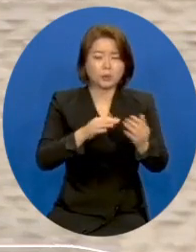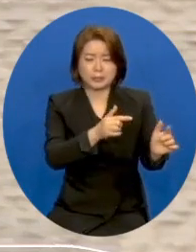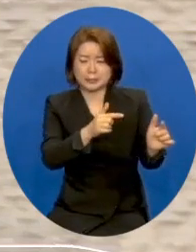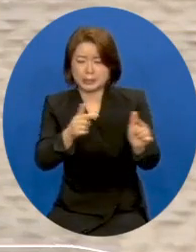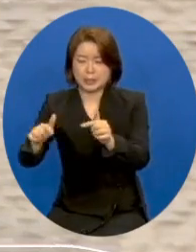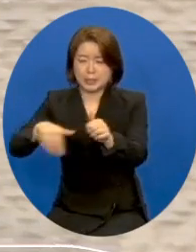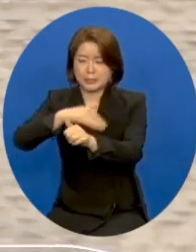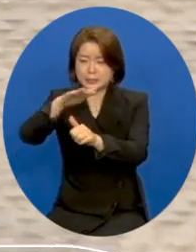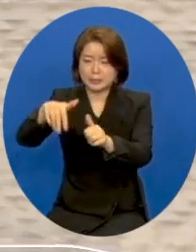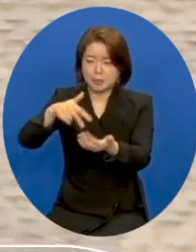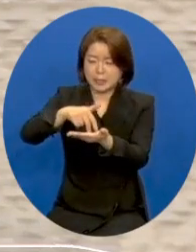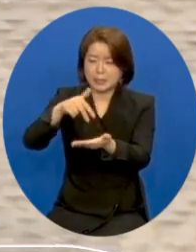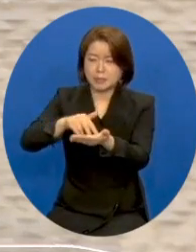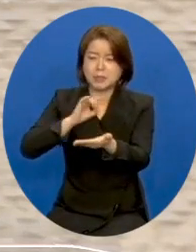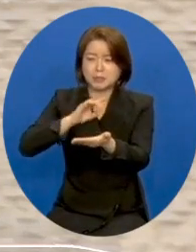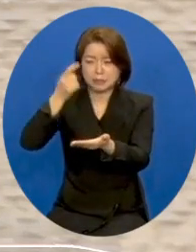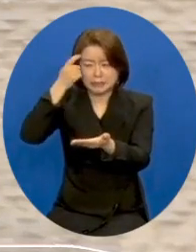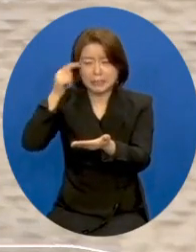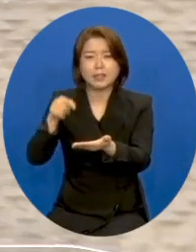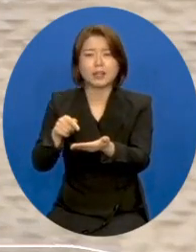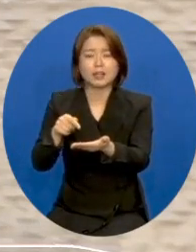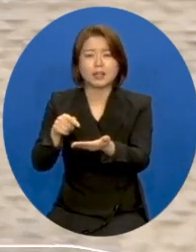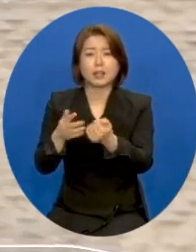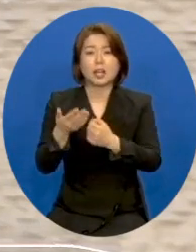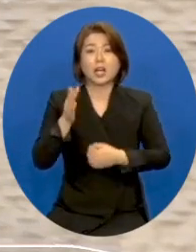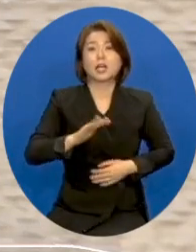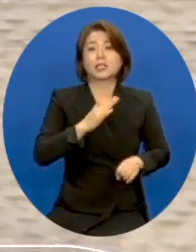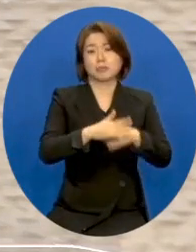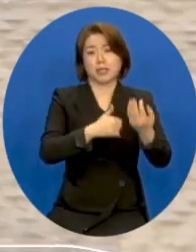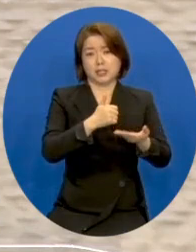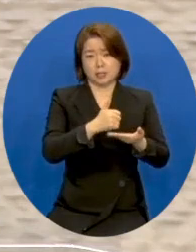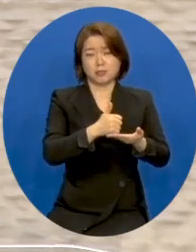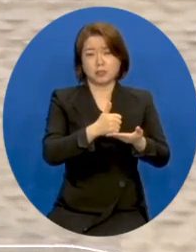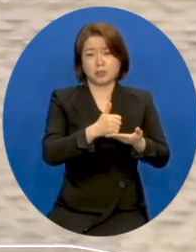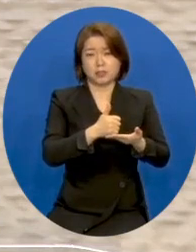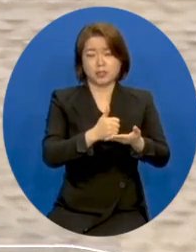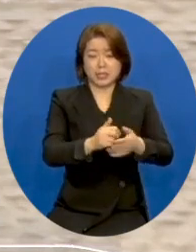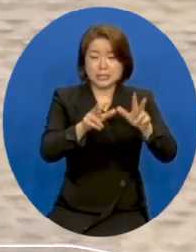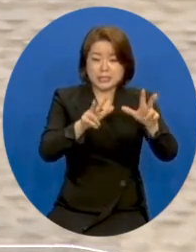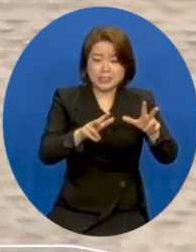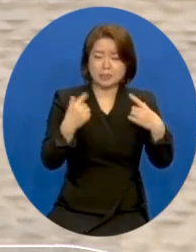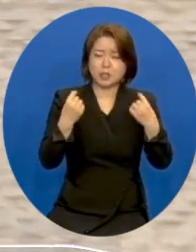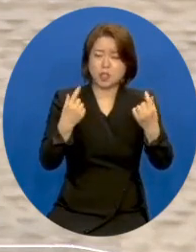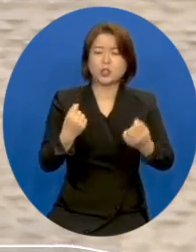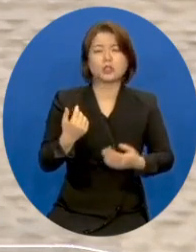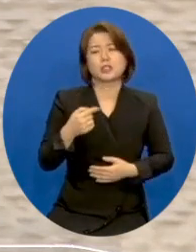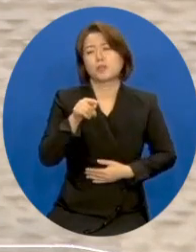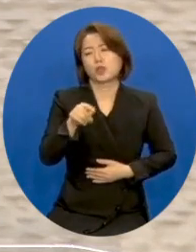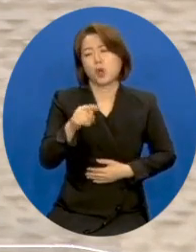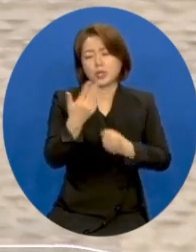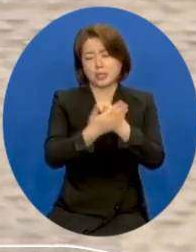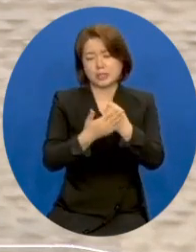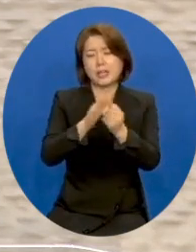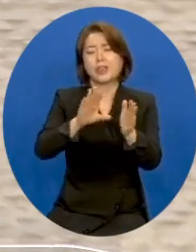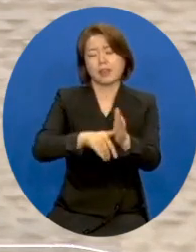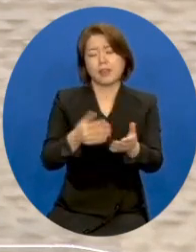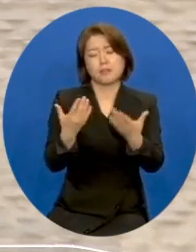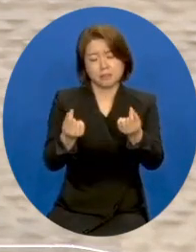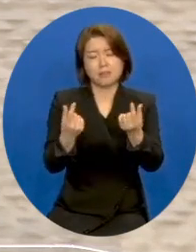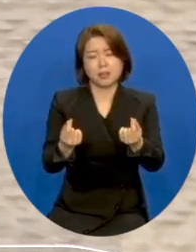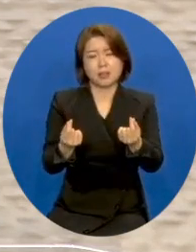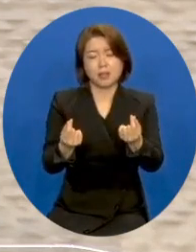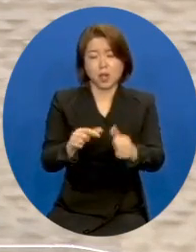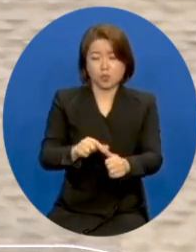어려움만 생각합니다. 그러나 하나님은 지금은 여전히 너에겐 은혜의 때다,